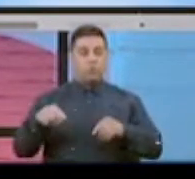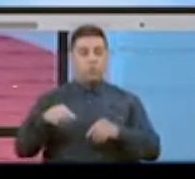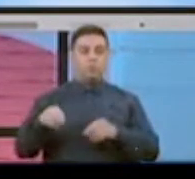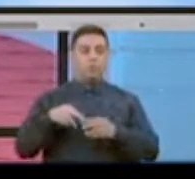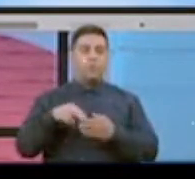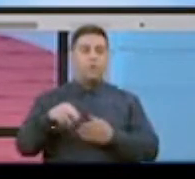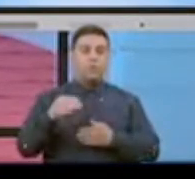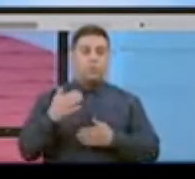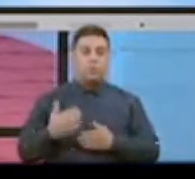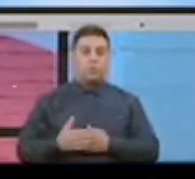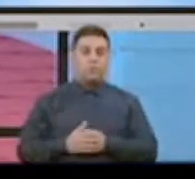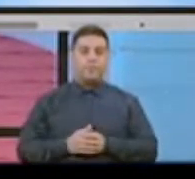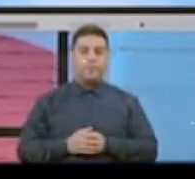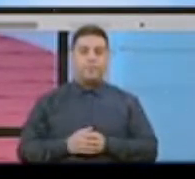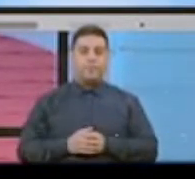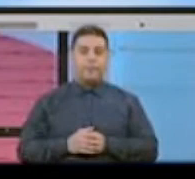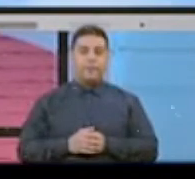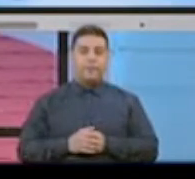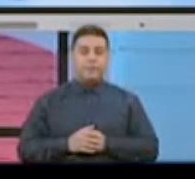переходу. Молодцы!